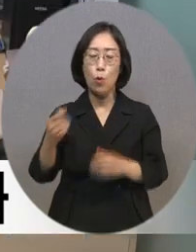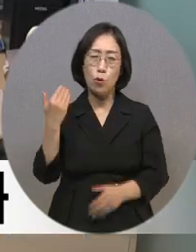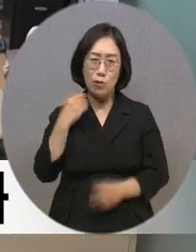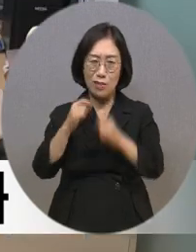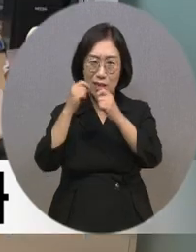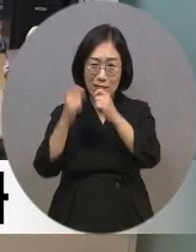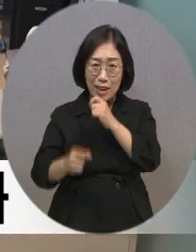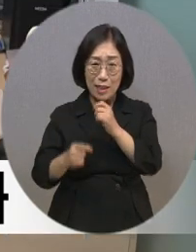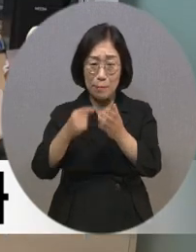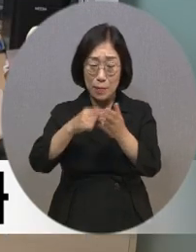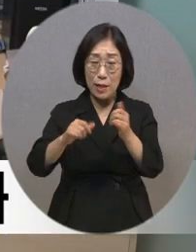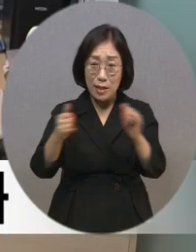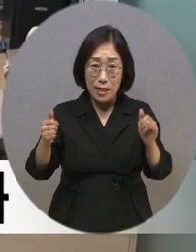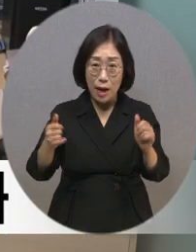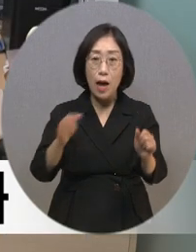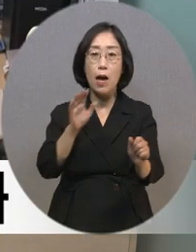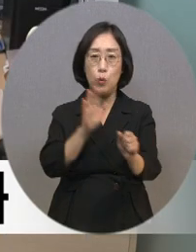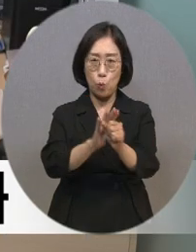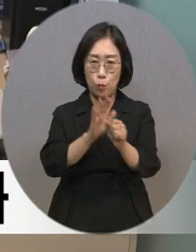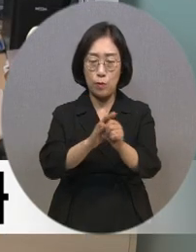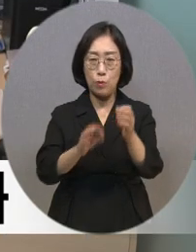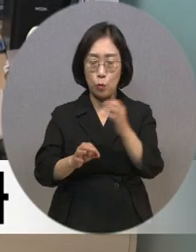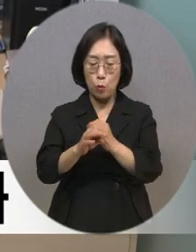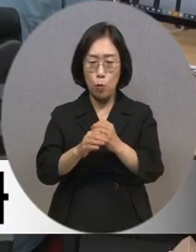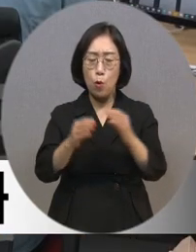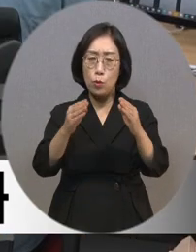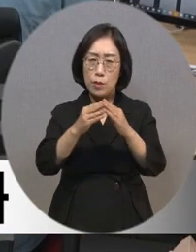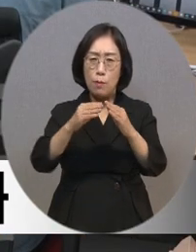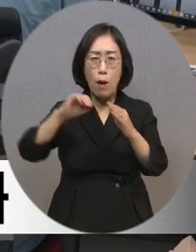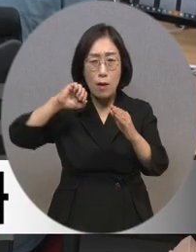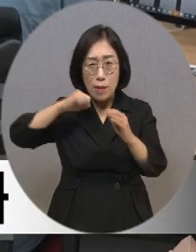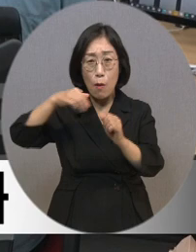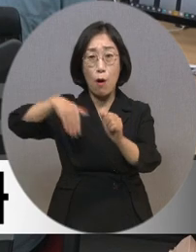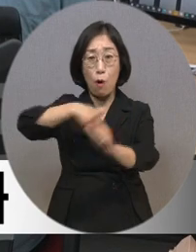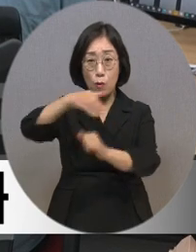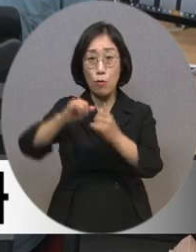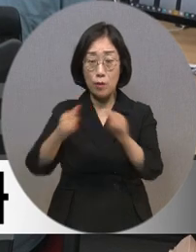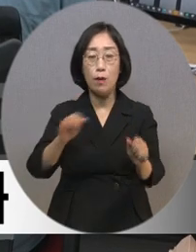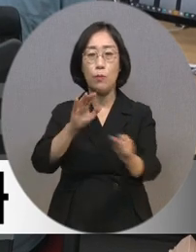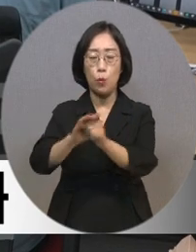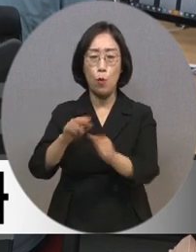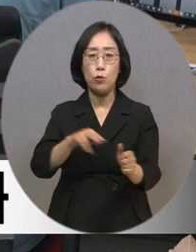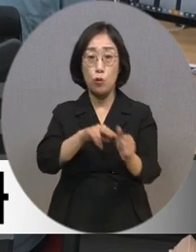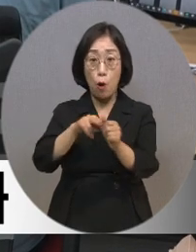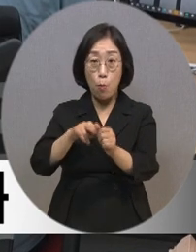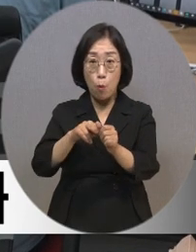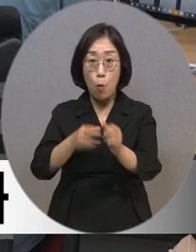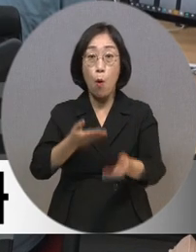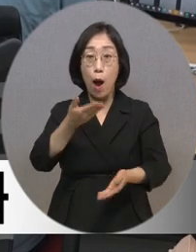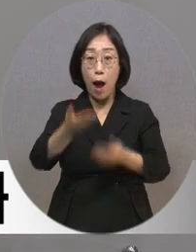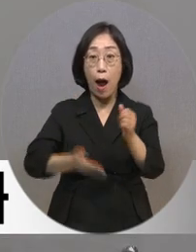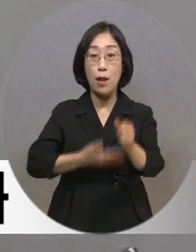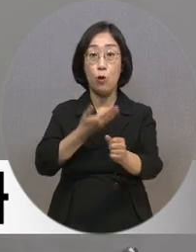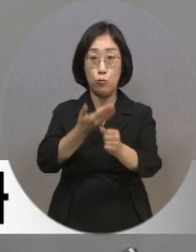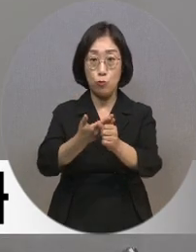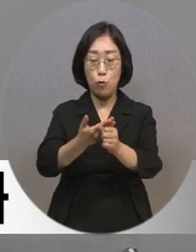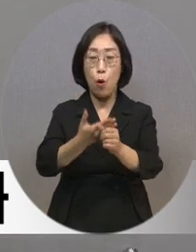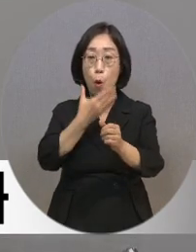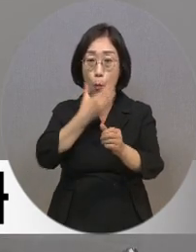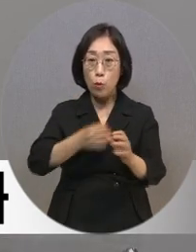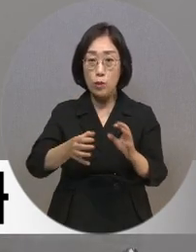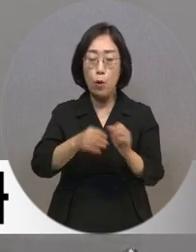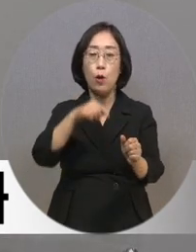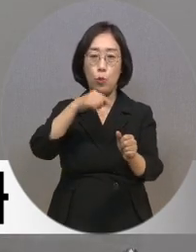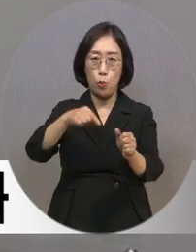피해자 상담 및 지원, 주거 취약계층의 주거복지 상담과 정보 제공, 주거복지 교육 등 다양한 업무를